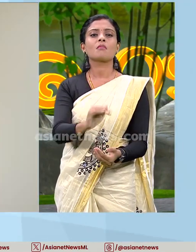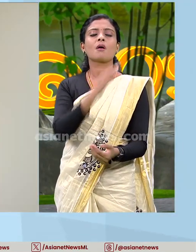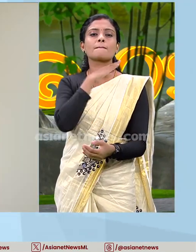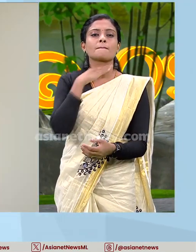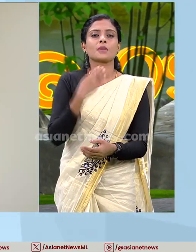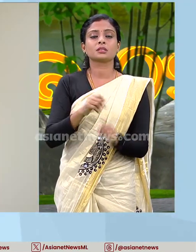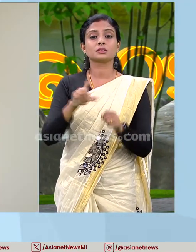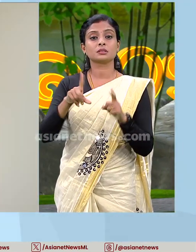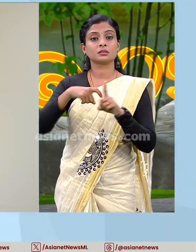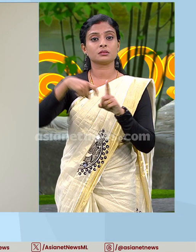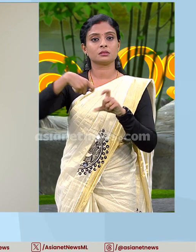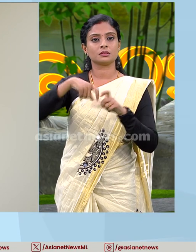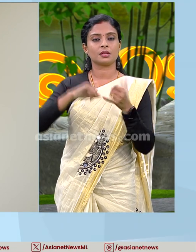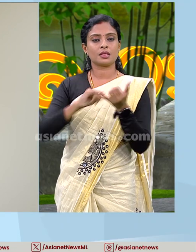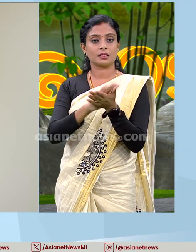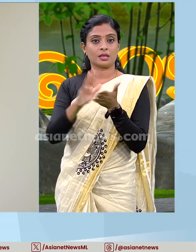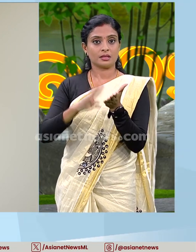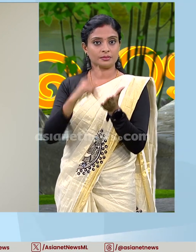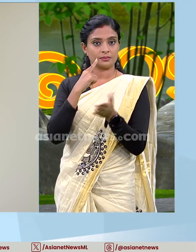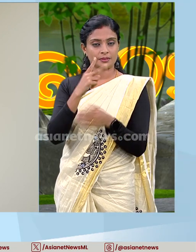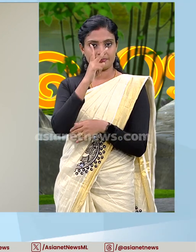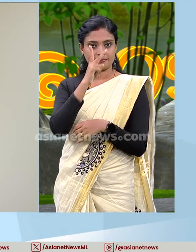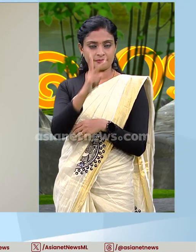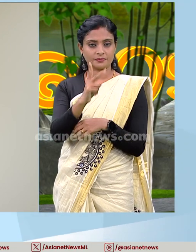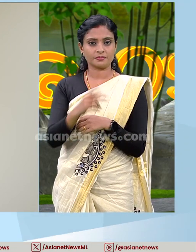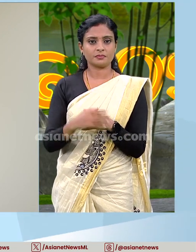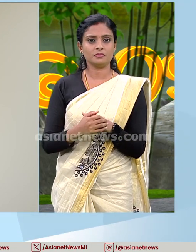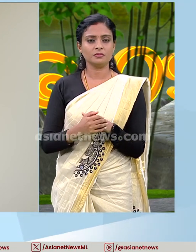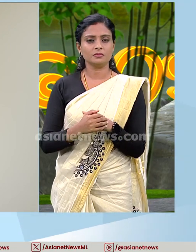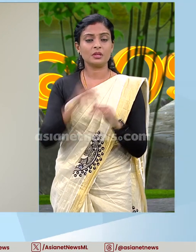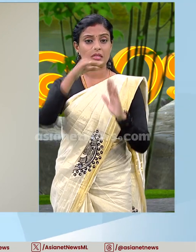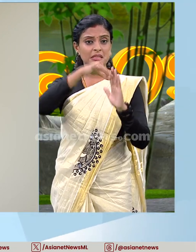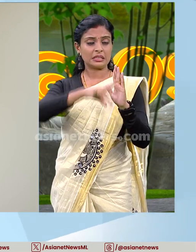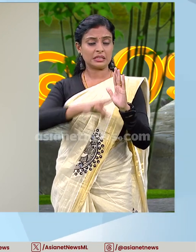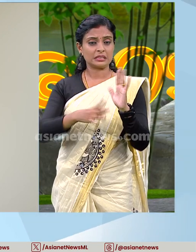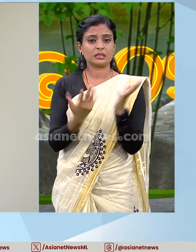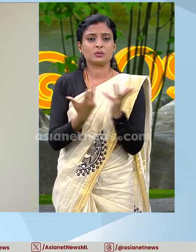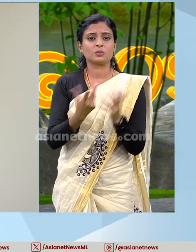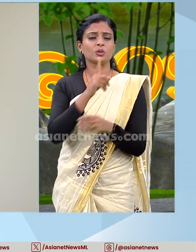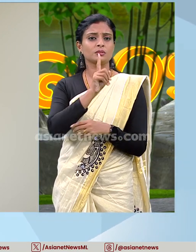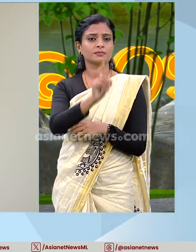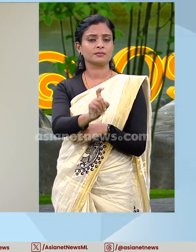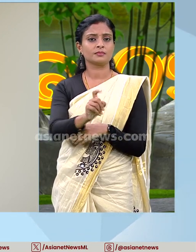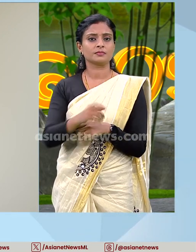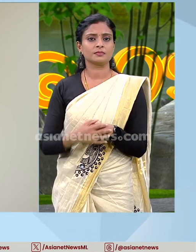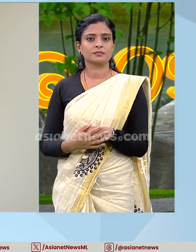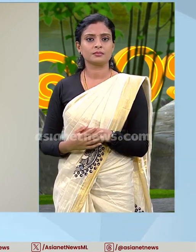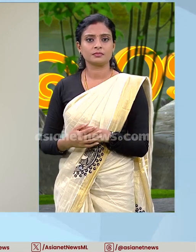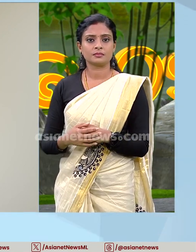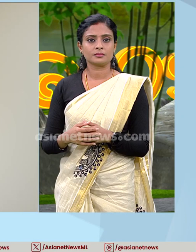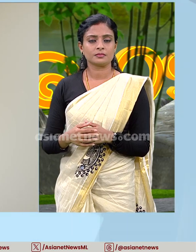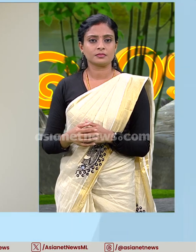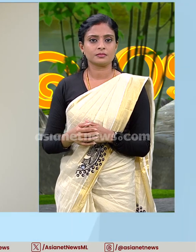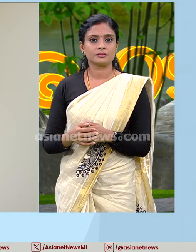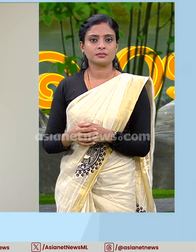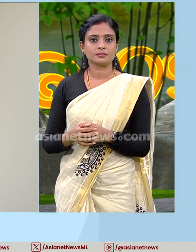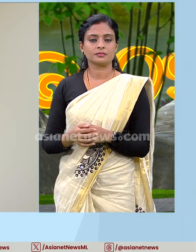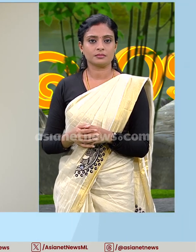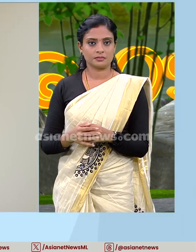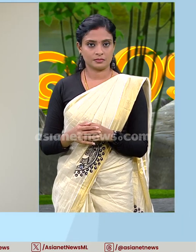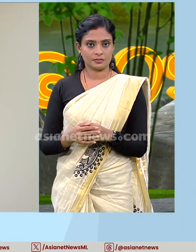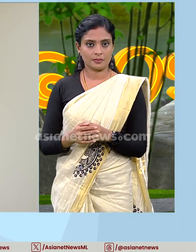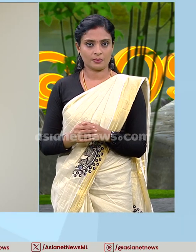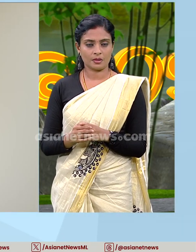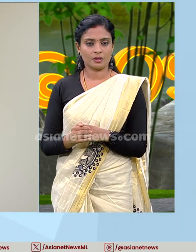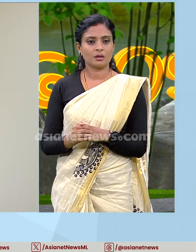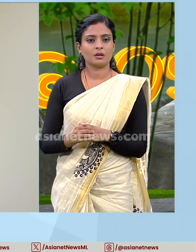ലക്ഷ്മിയാണ് മരിച്ചത്. ജോബിയാണ് വിവരങ്ങളുമായി ചേരുന്നത്. ജോബി, എന്താണ് ഇത്? ഒരു ദാരുണമായ സംഭവമാണ് വിവരങ്ങൾ. വളരെ